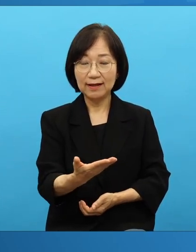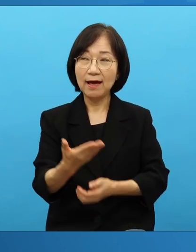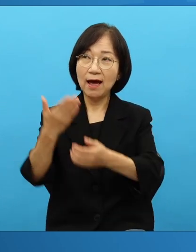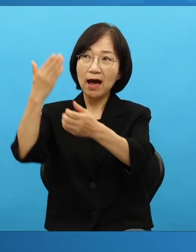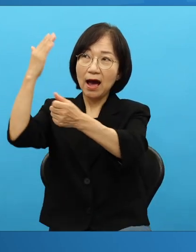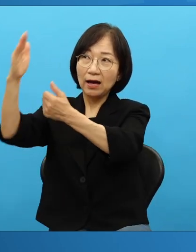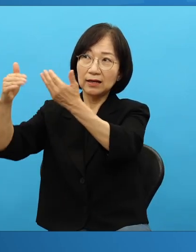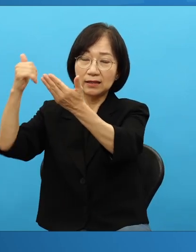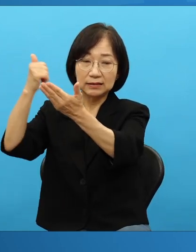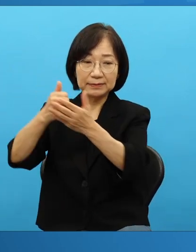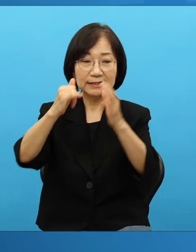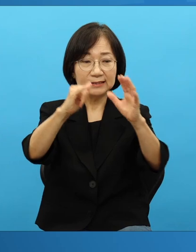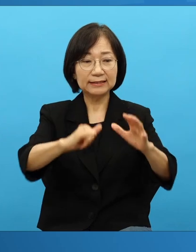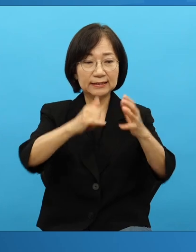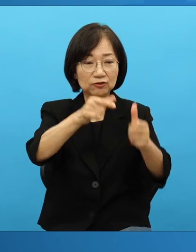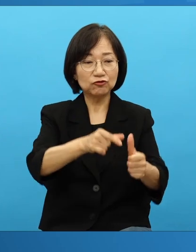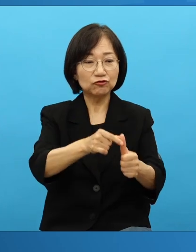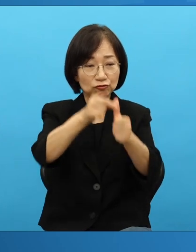했어요.